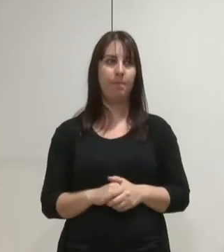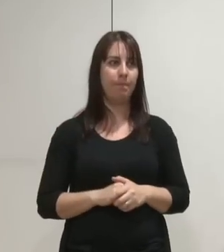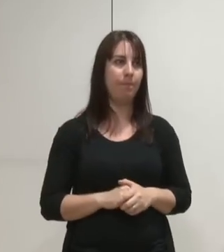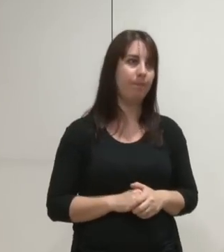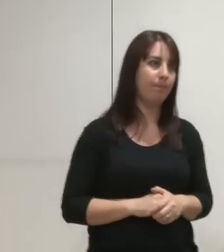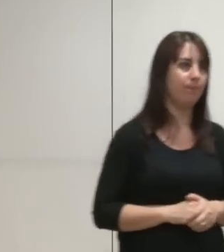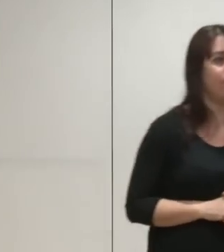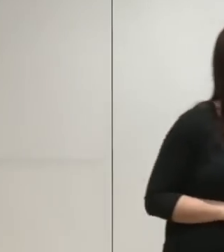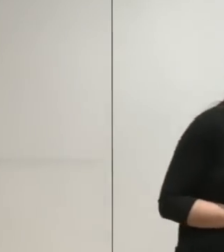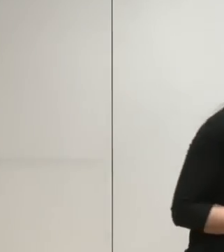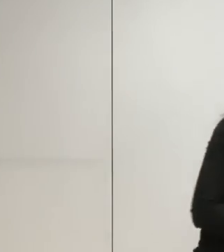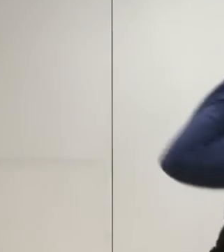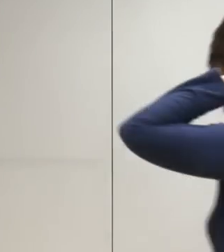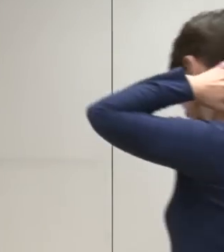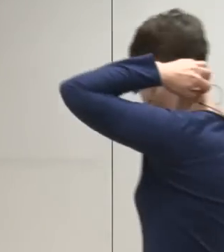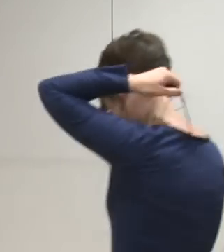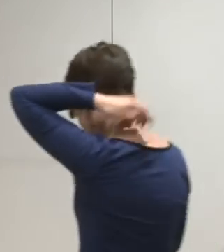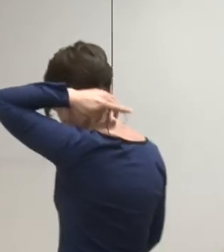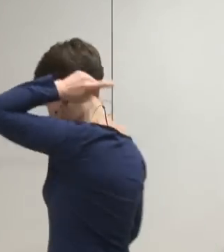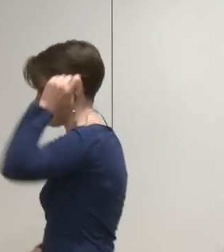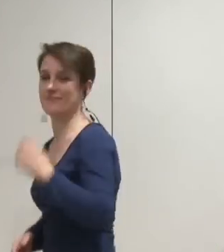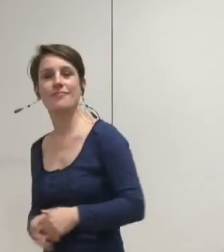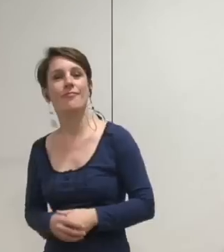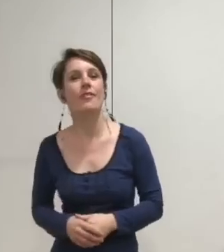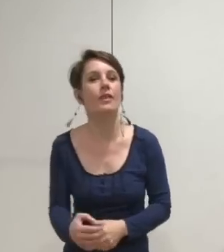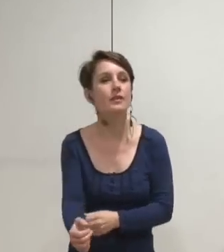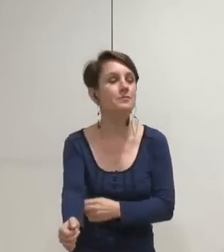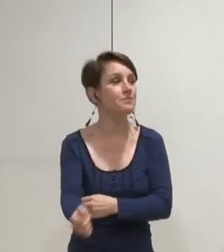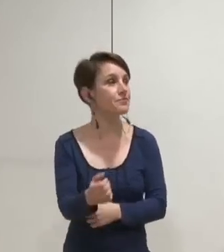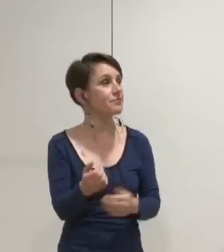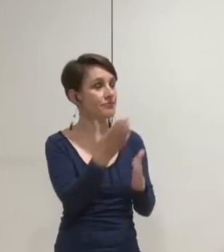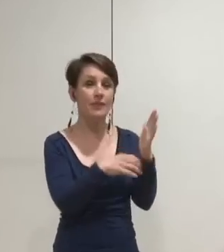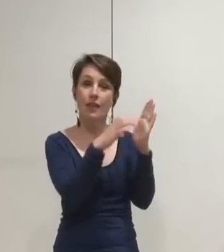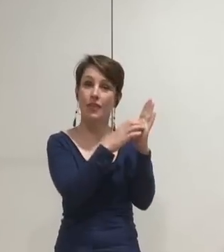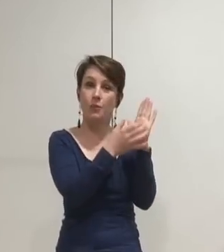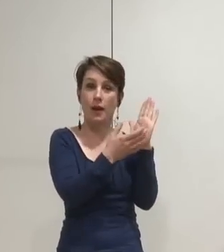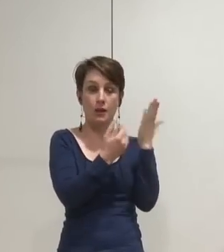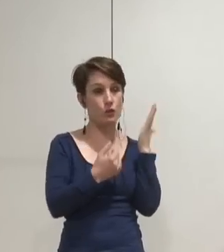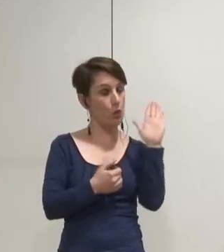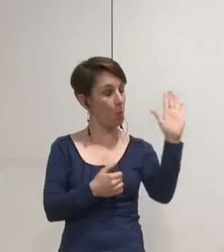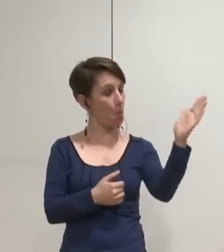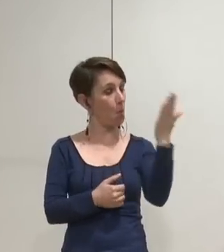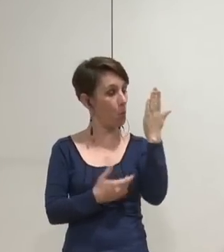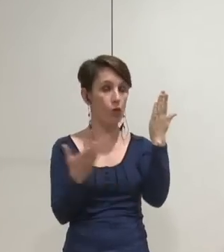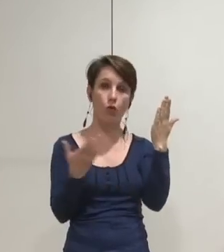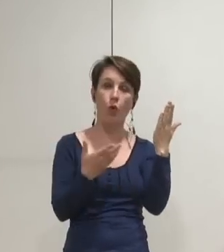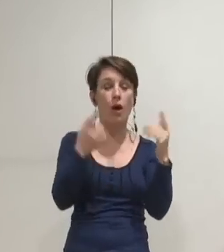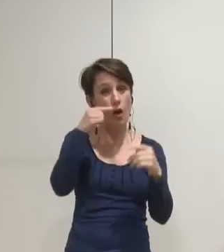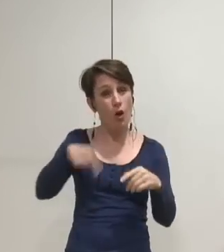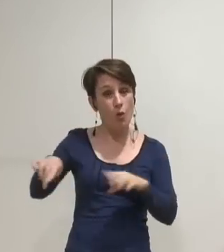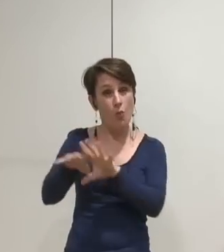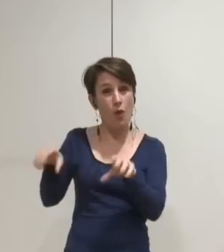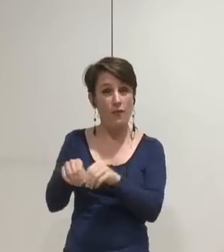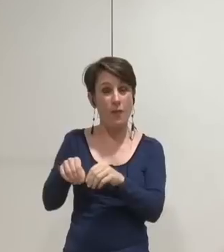€. avec cette délibération il est à remarquer que pour les cotients familiaux les plus faibles